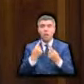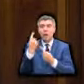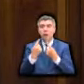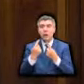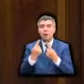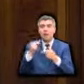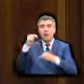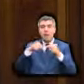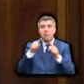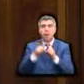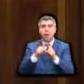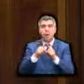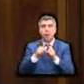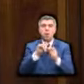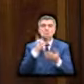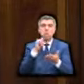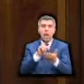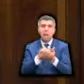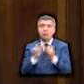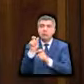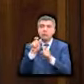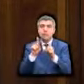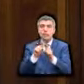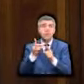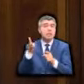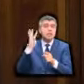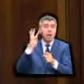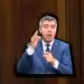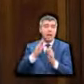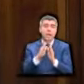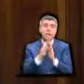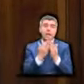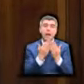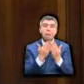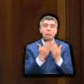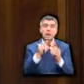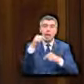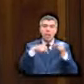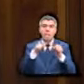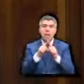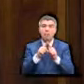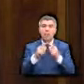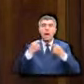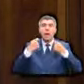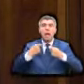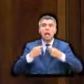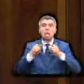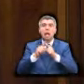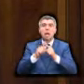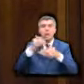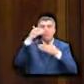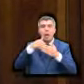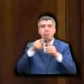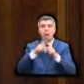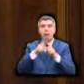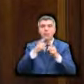الصرفاتي وشمعون ليفي الله يرحمهم. واللي باغي يسمع أكثر اليوم يسول على شكون اللي في المغرب كيترأس حركة بي دي إس، حركة